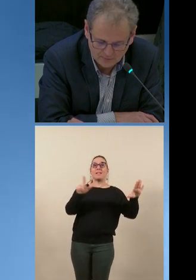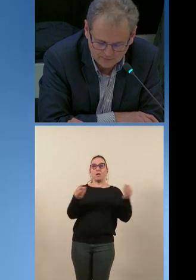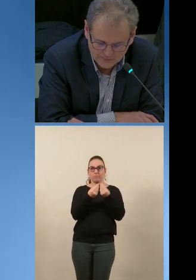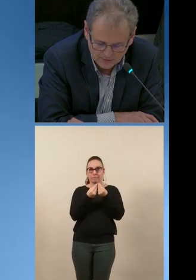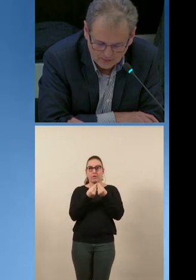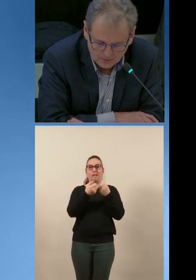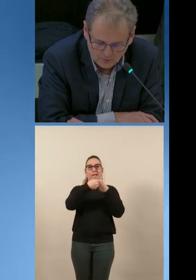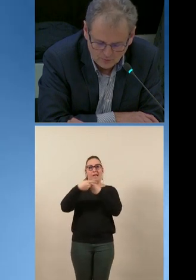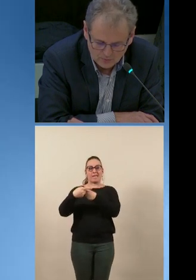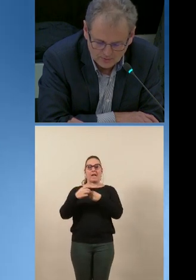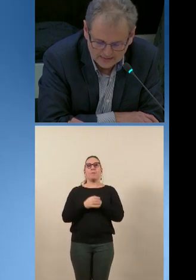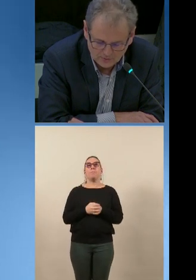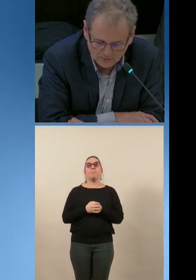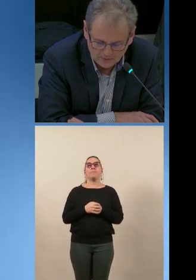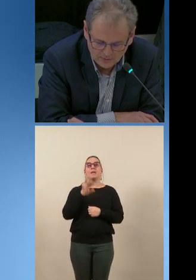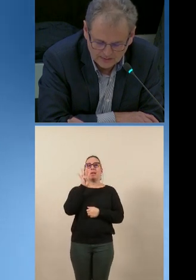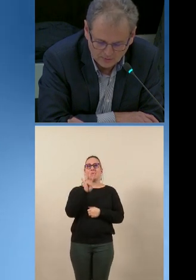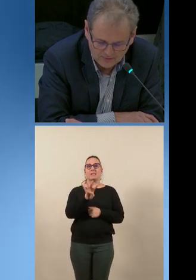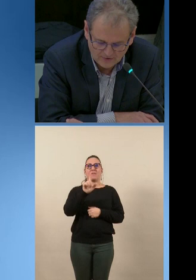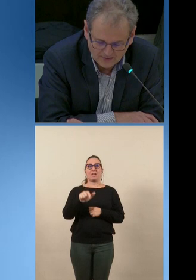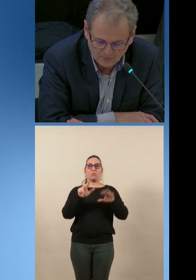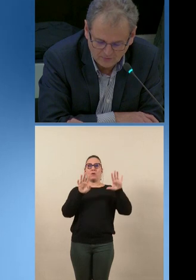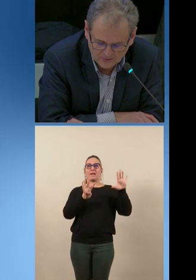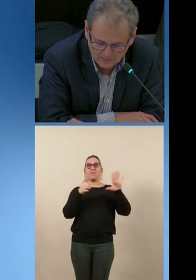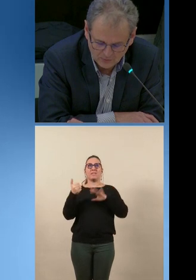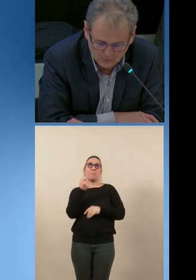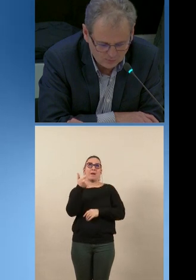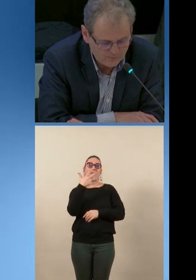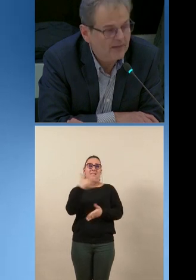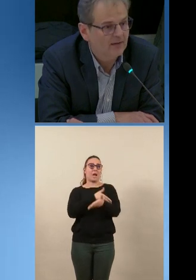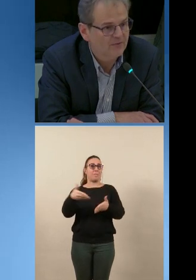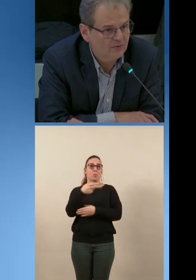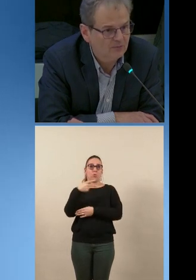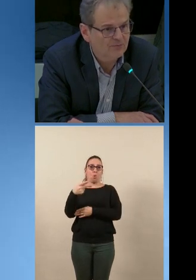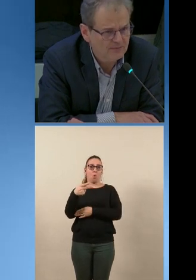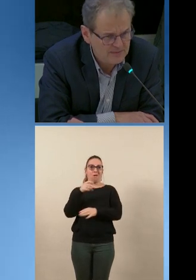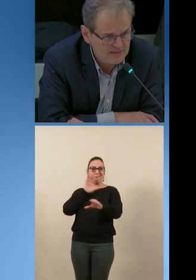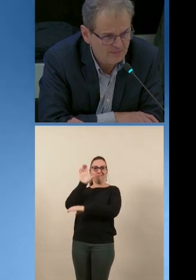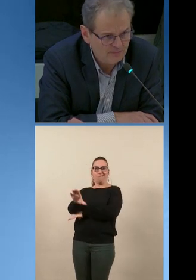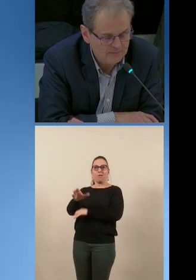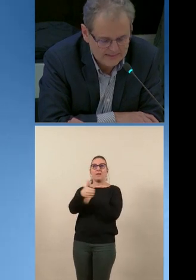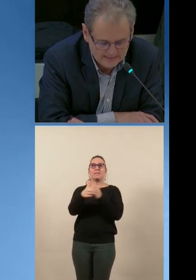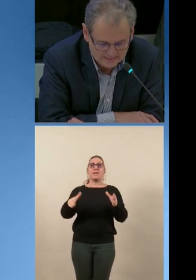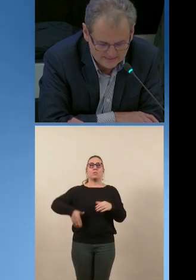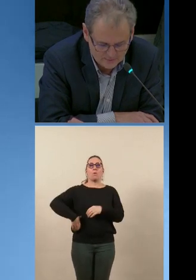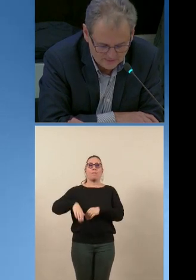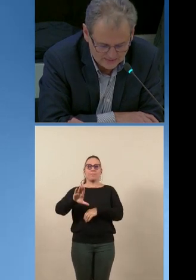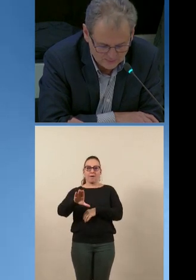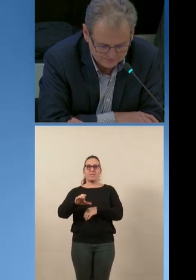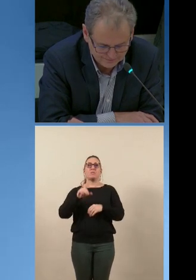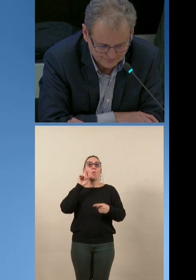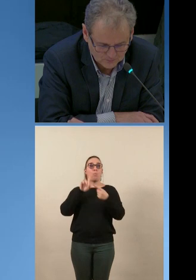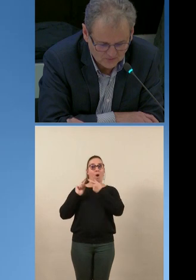virement de 4,96 presque 5 million d'euros à la section d'investissement lié à ces